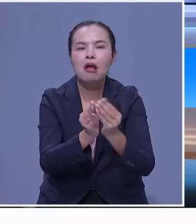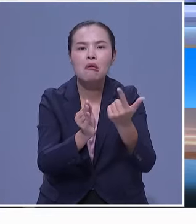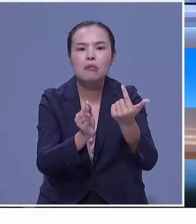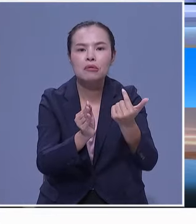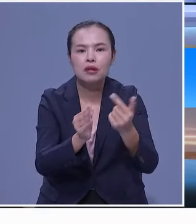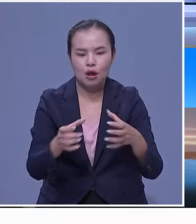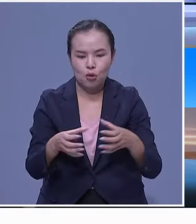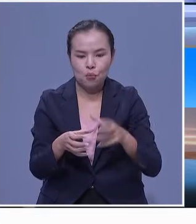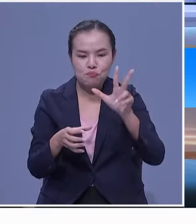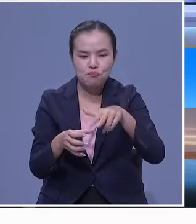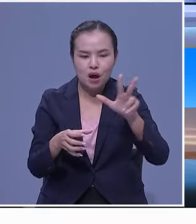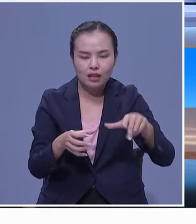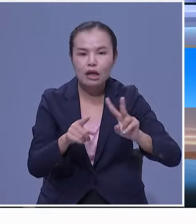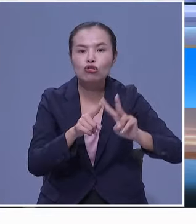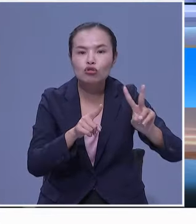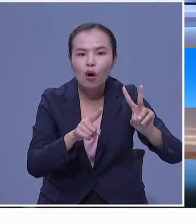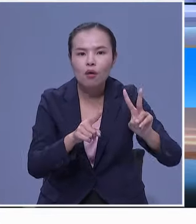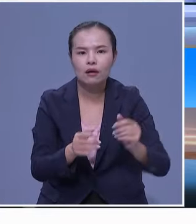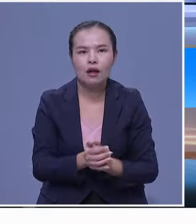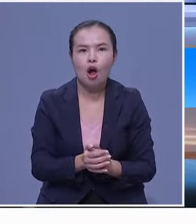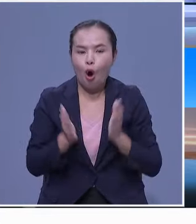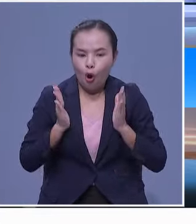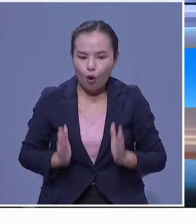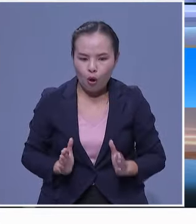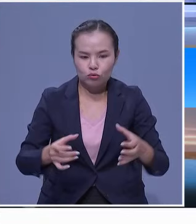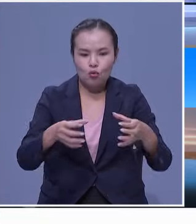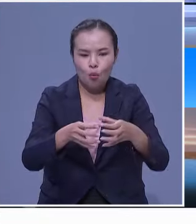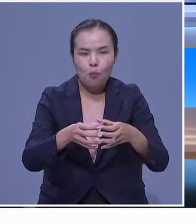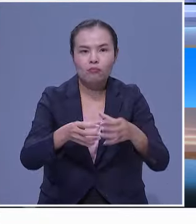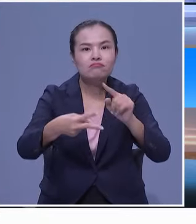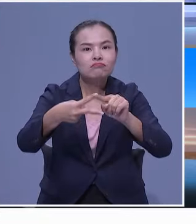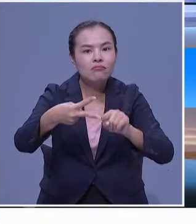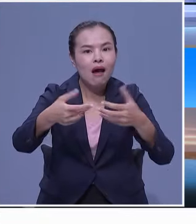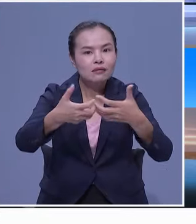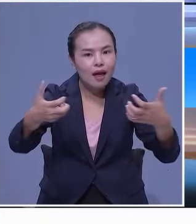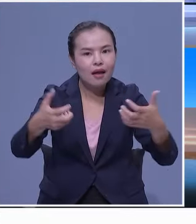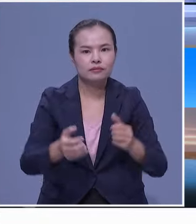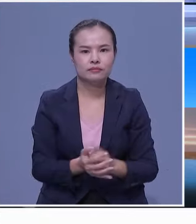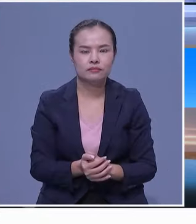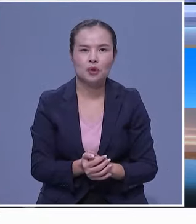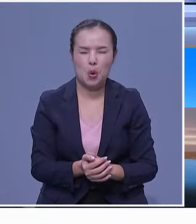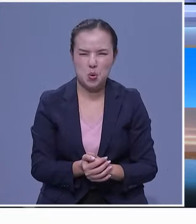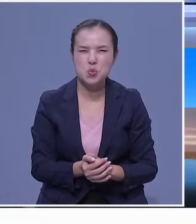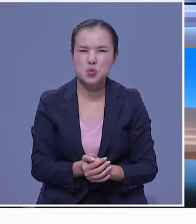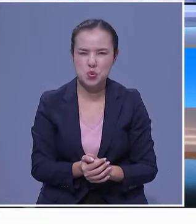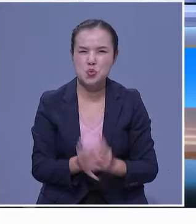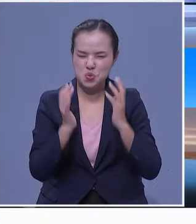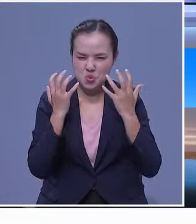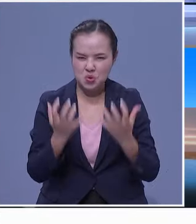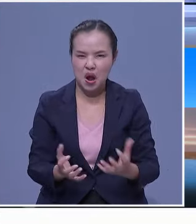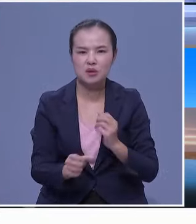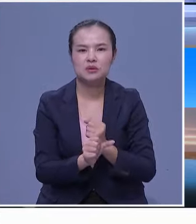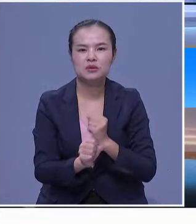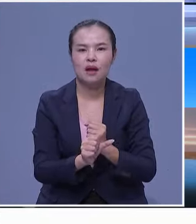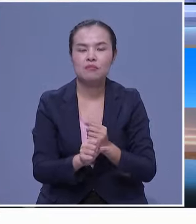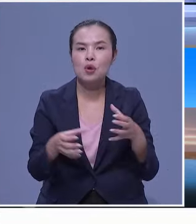เพื่อไทยเนี่ยเป็นที่2 ความนิยมของตัวบุคคลก ับ ตัวพรรคมันไม่เหมือนกันนะใช่มั้ย คือหลายคนบอกโอ้โหกลายเป็นงานหนักเลยนะของคุณเทงแล้วก็ทาง